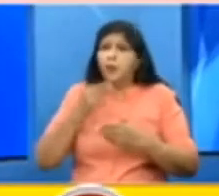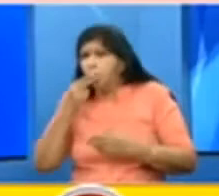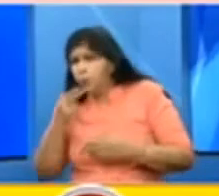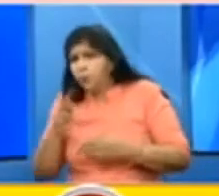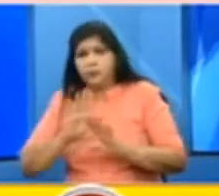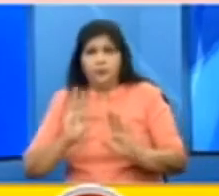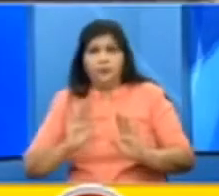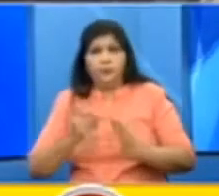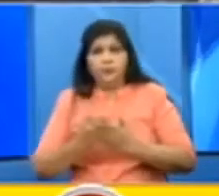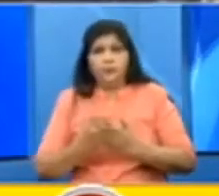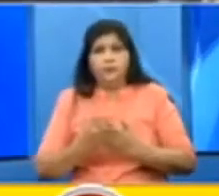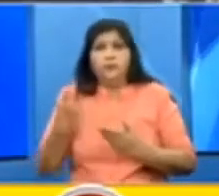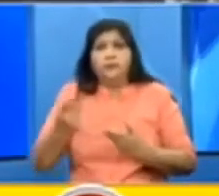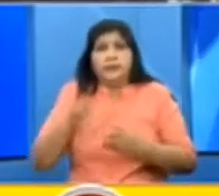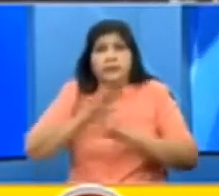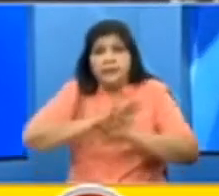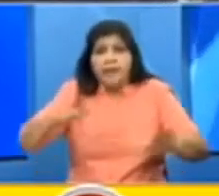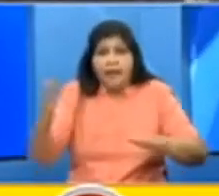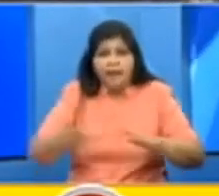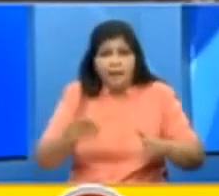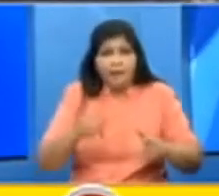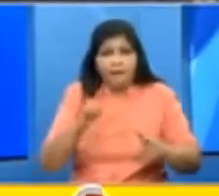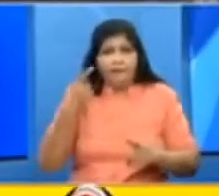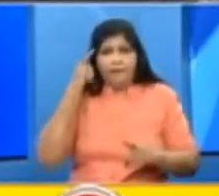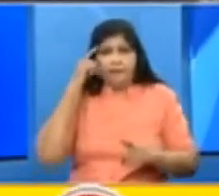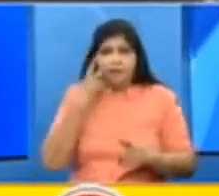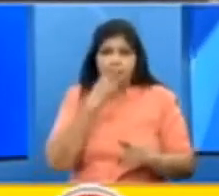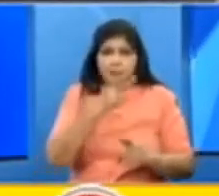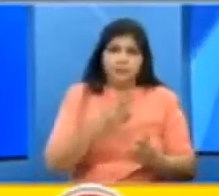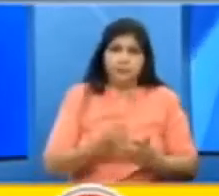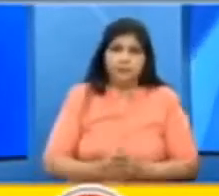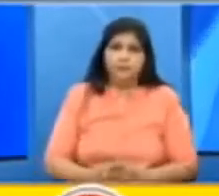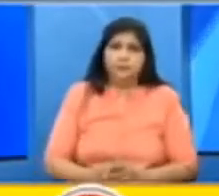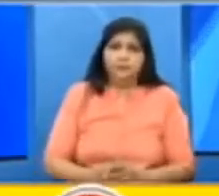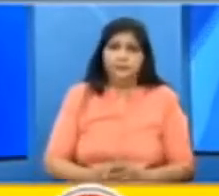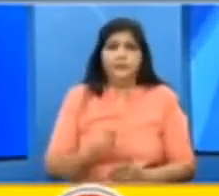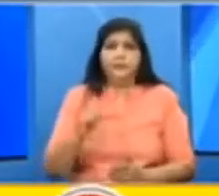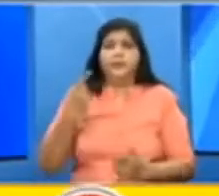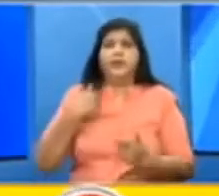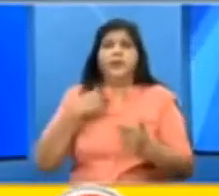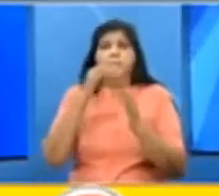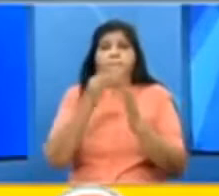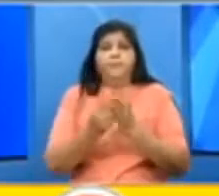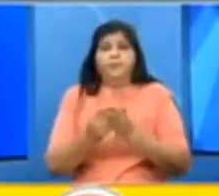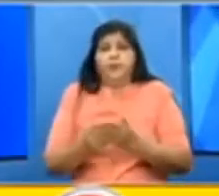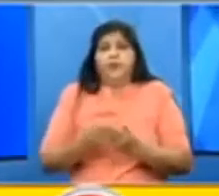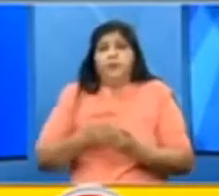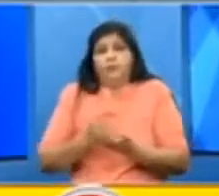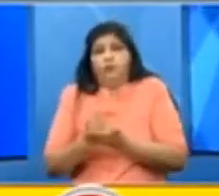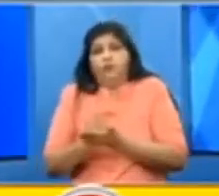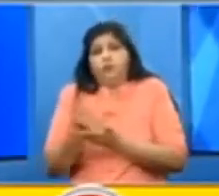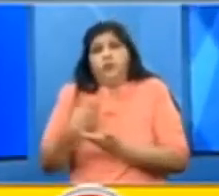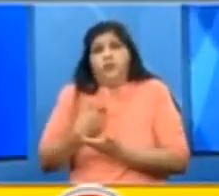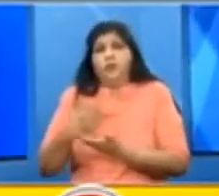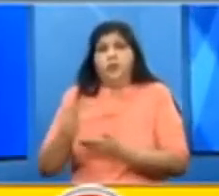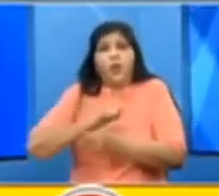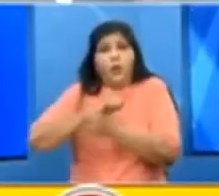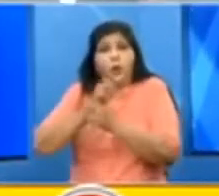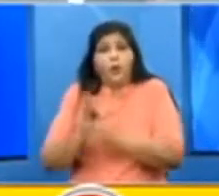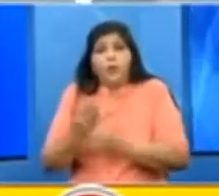नहीं, साफ सफाई का पूरा ध्यान रखना, यही हमारे हथियार हैं जो